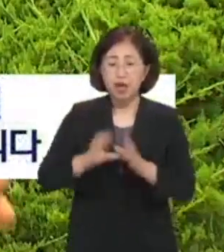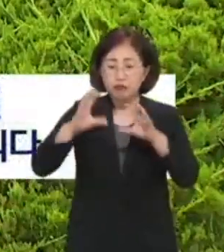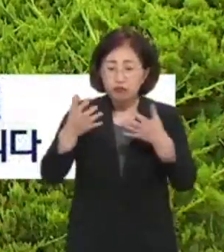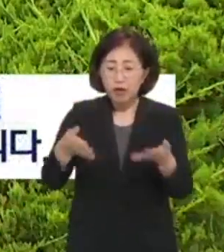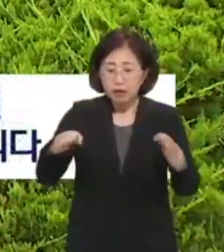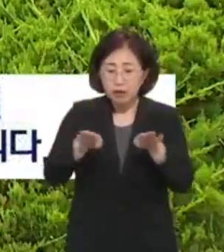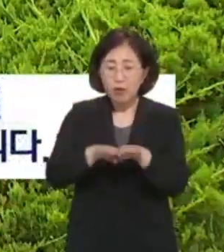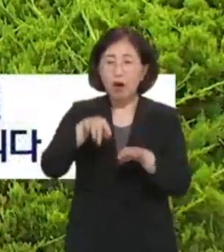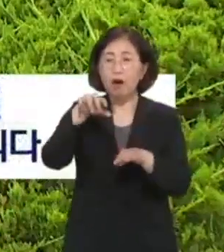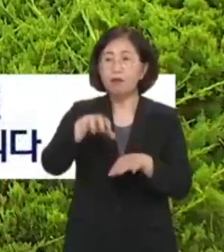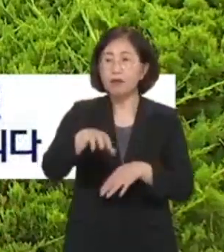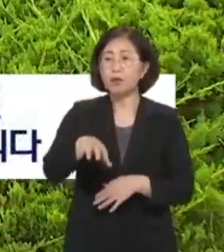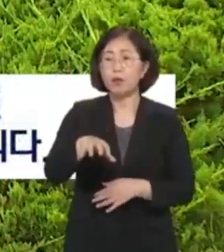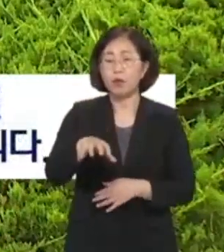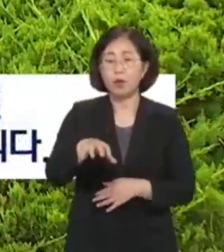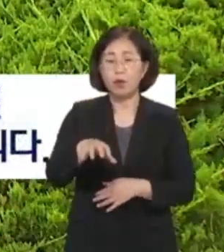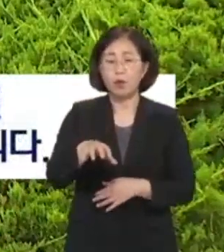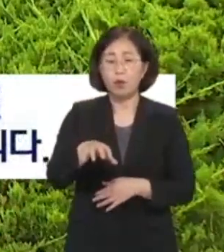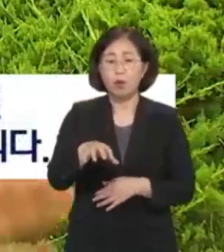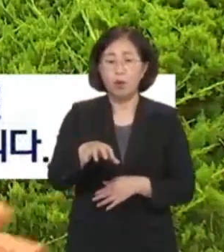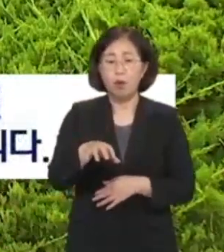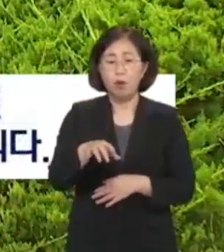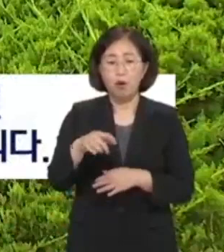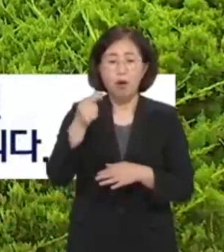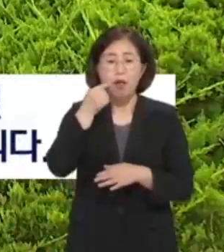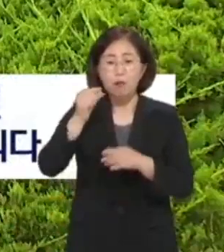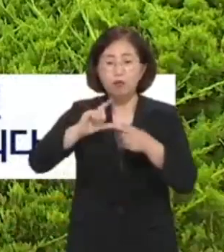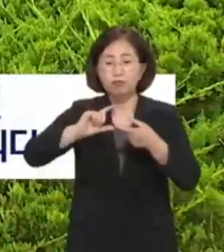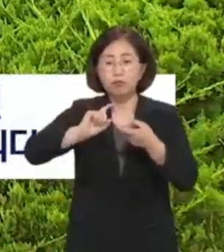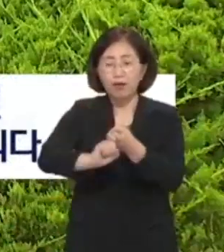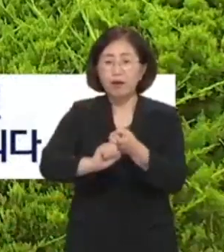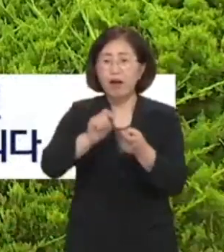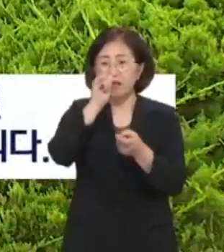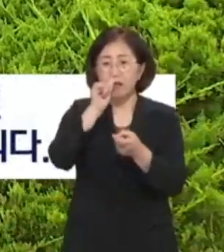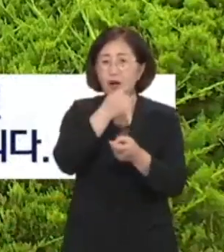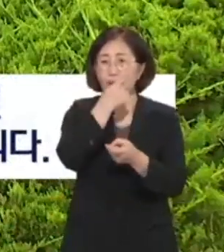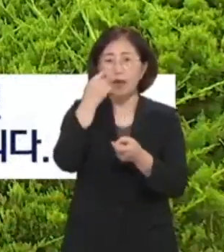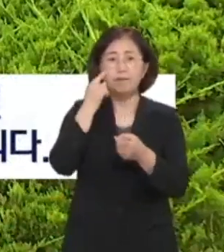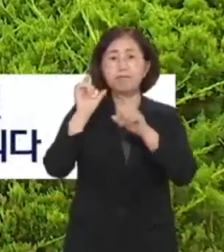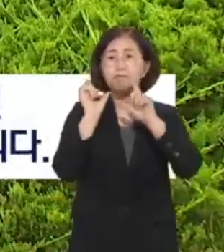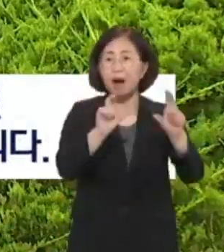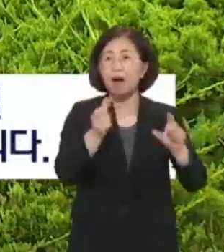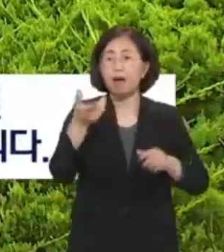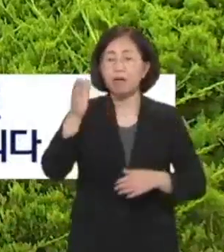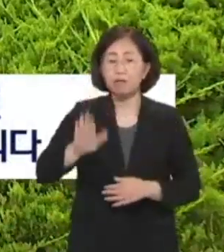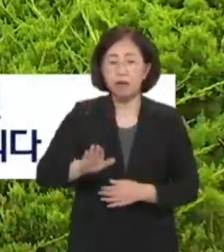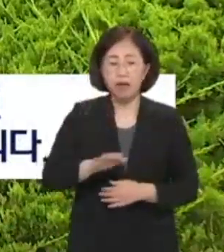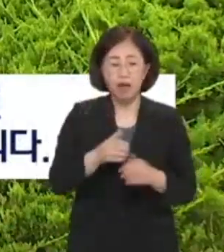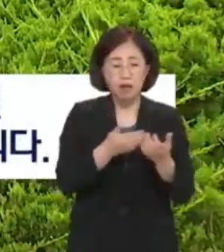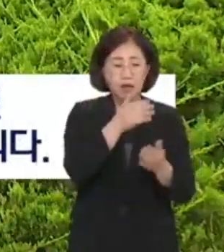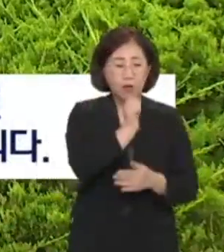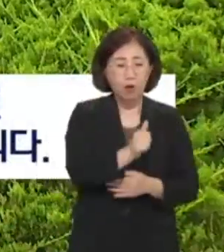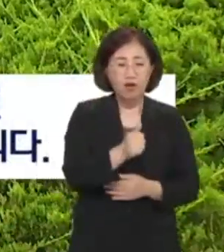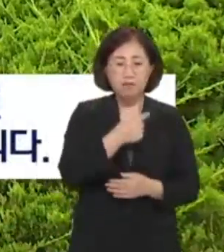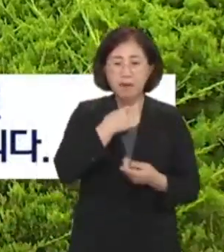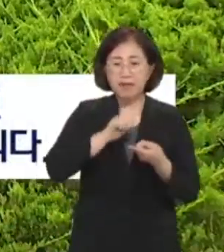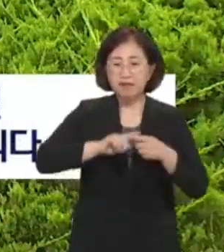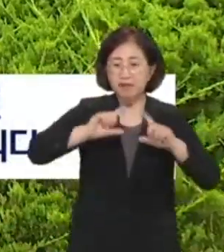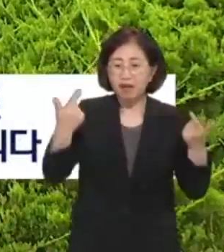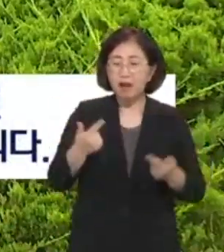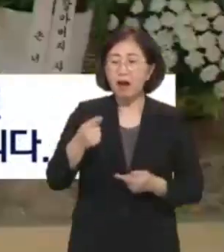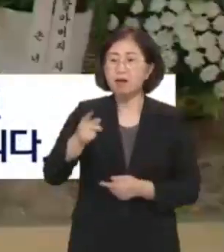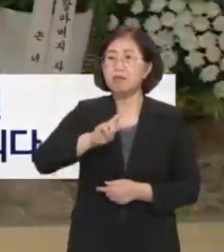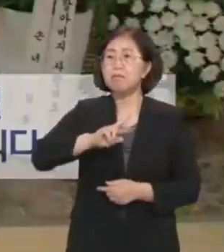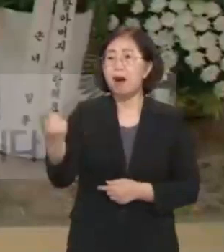국가기관에선 그런 그 규정인데 그것을 일개 부처 장관이 자기 입맛에 안 맞는다고 지운다는 것은